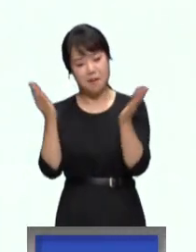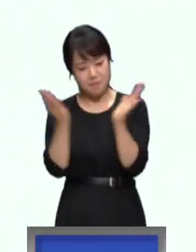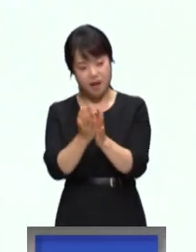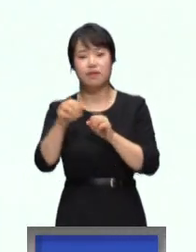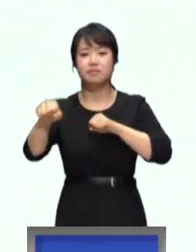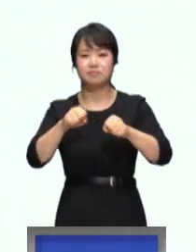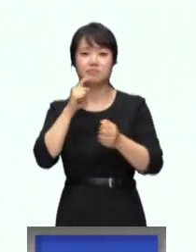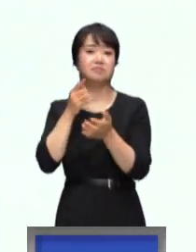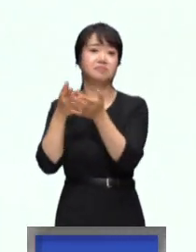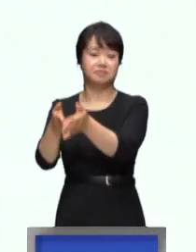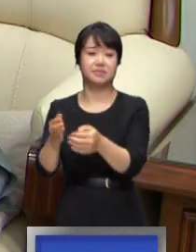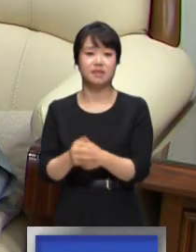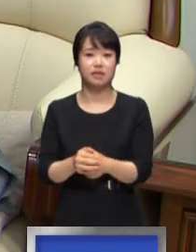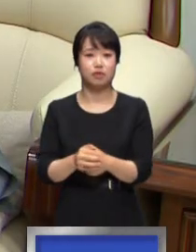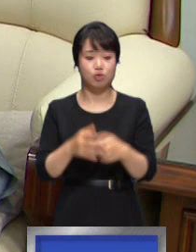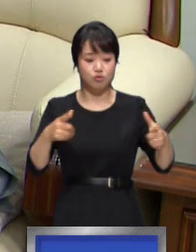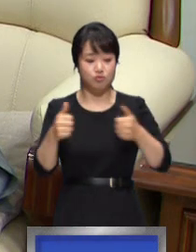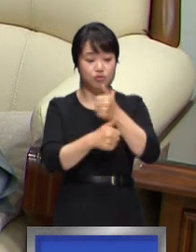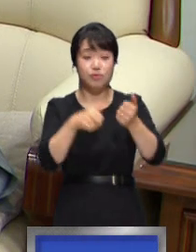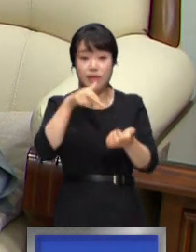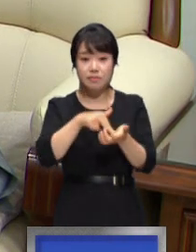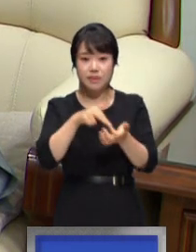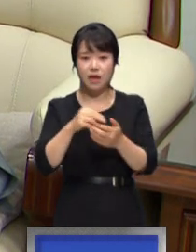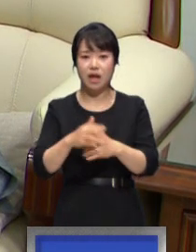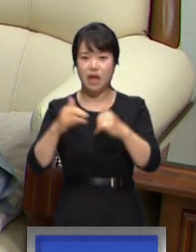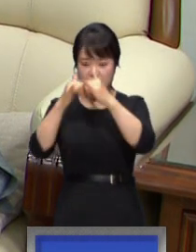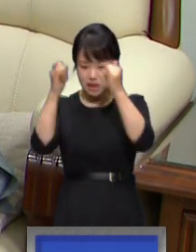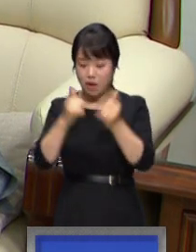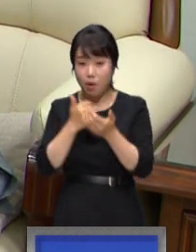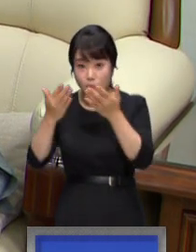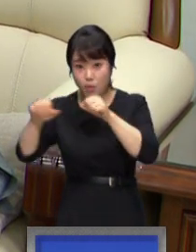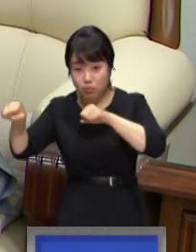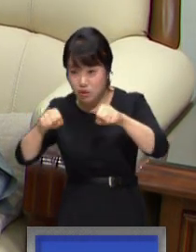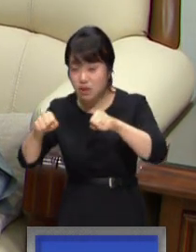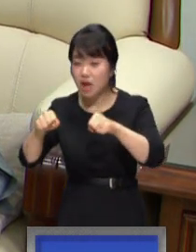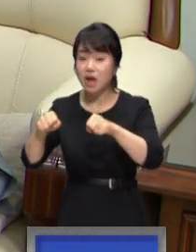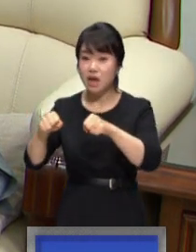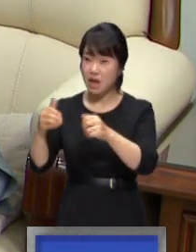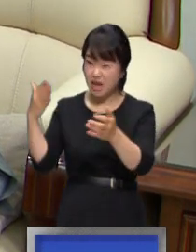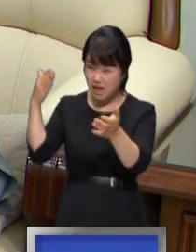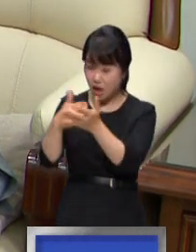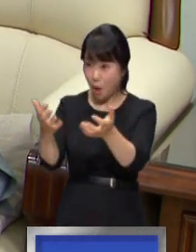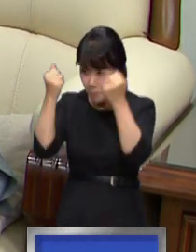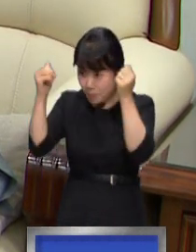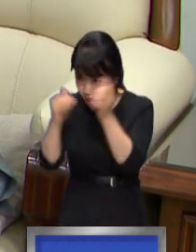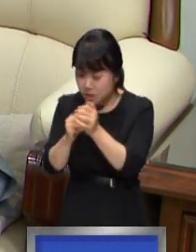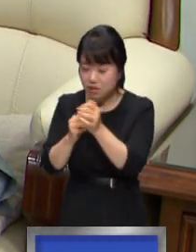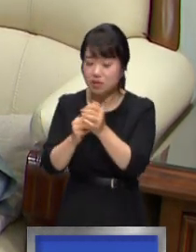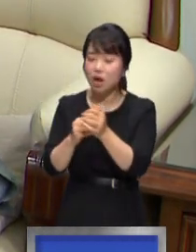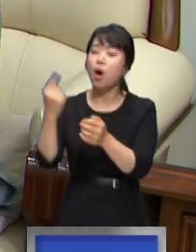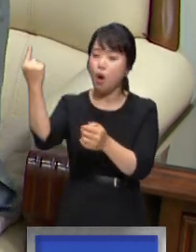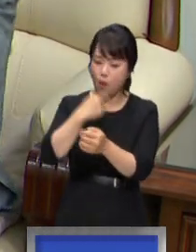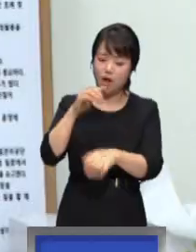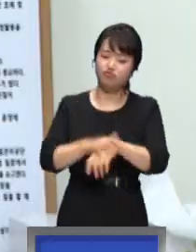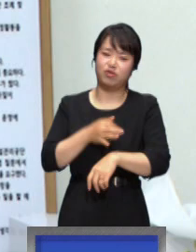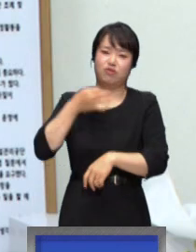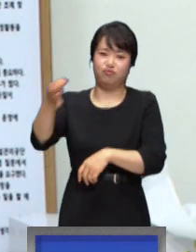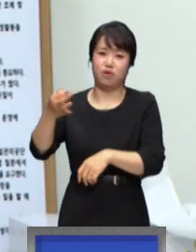밝혔습니다. 구의회에선 대체복무를 마칠 때까지 주지 않는 게 맞다는 주장이 나옵니다.